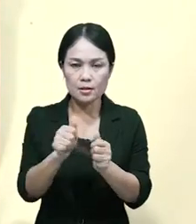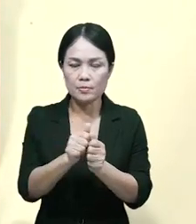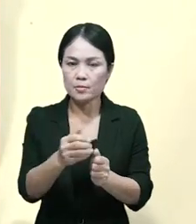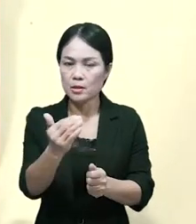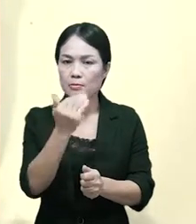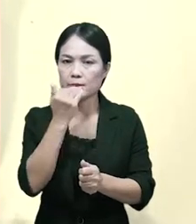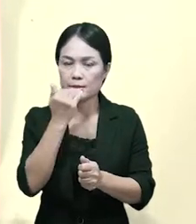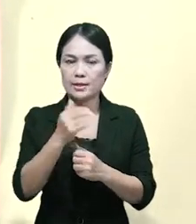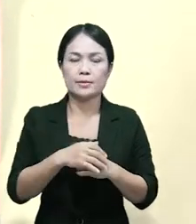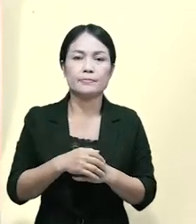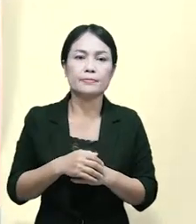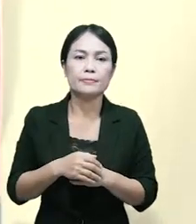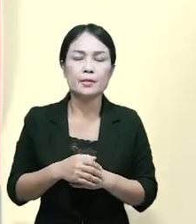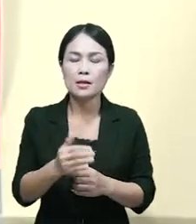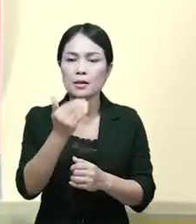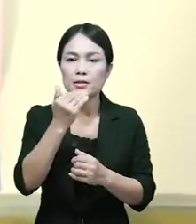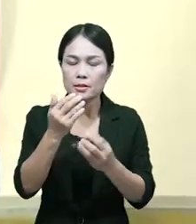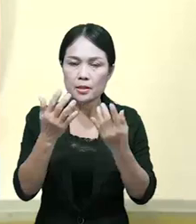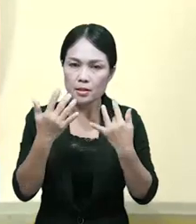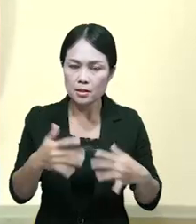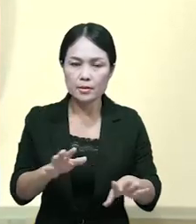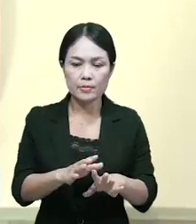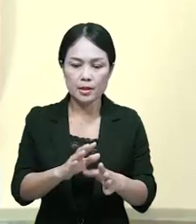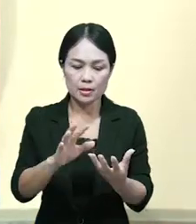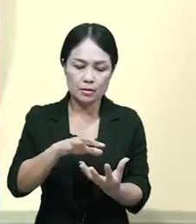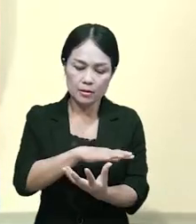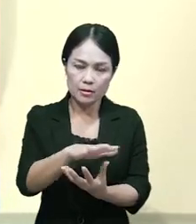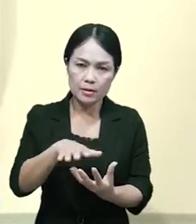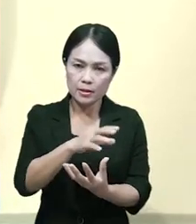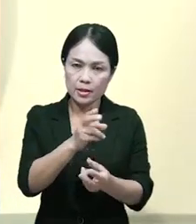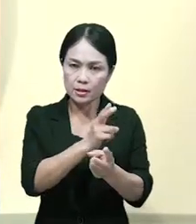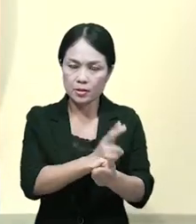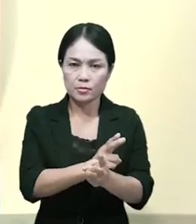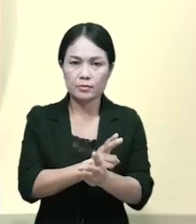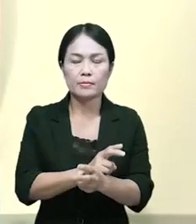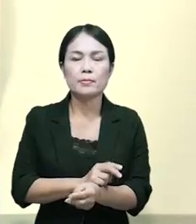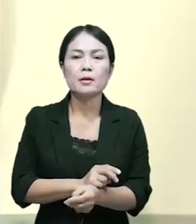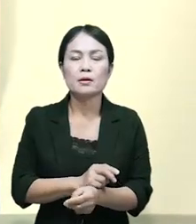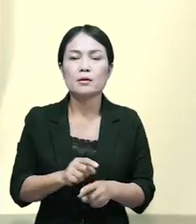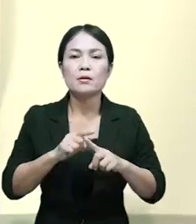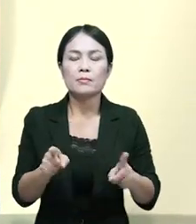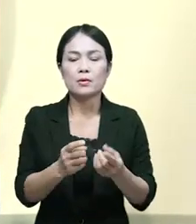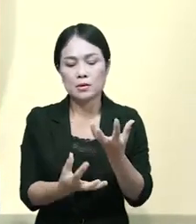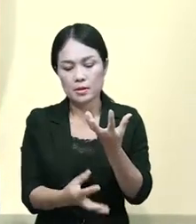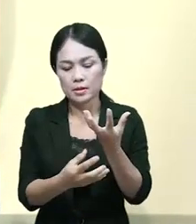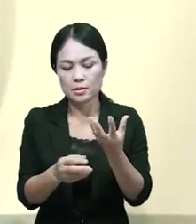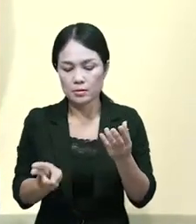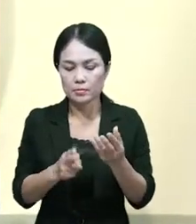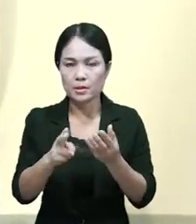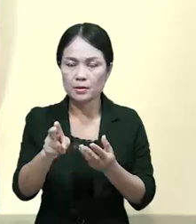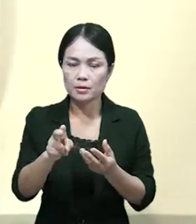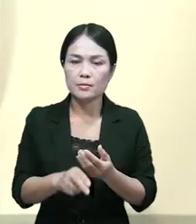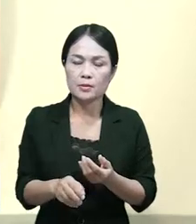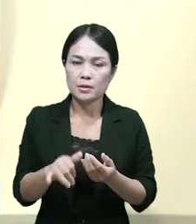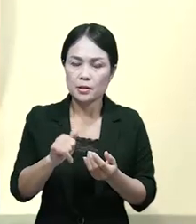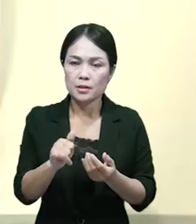ស៊ីស៊ីរួចលាងចានទុកតែសំឡអន្ទង់នោះសល់បន្តិ